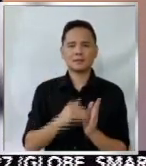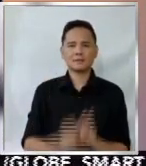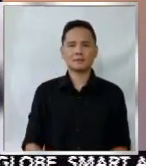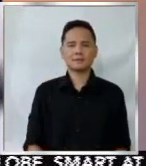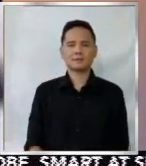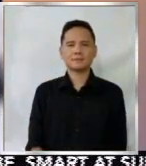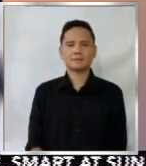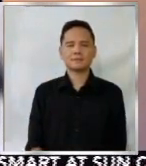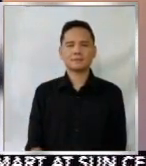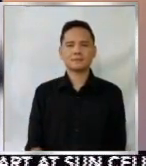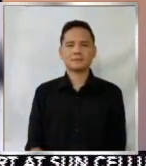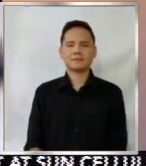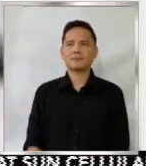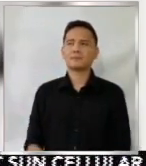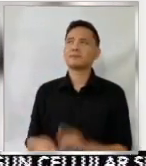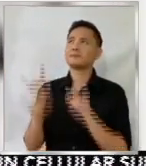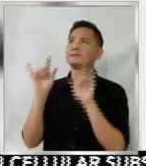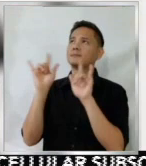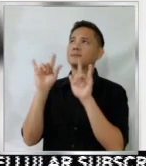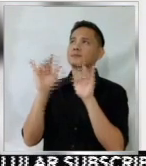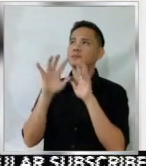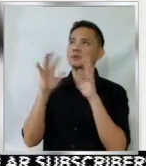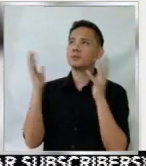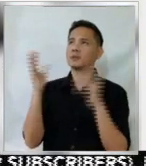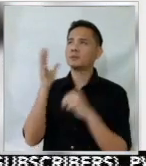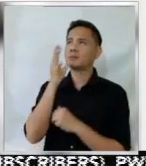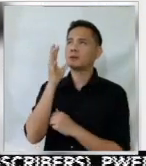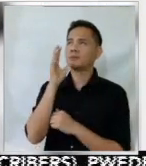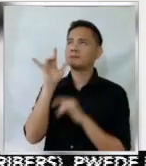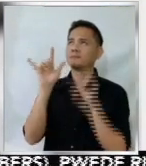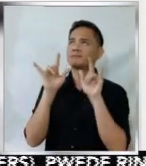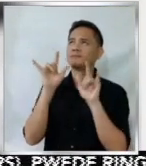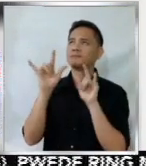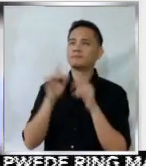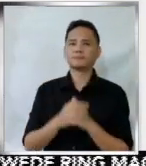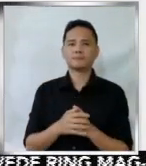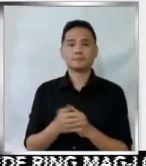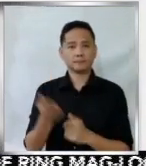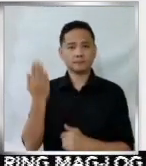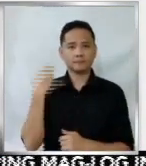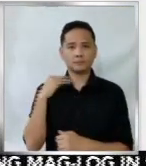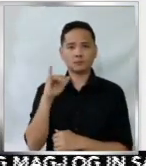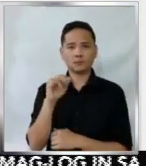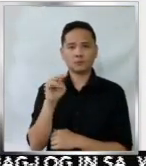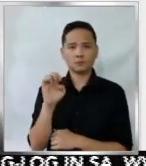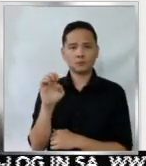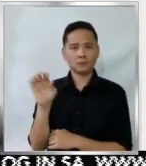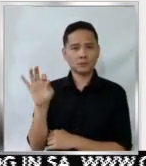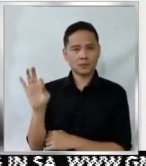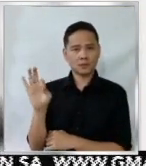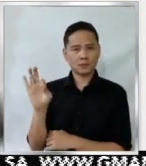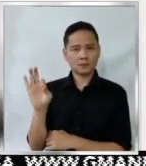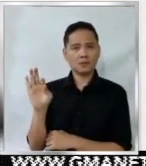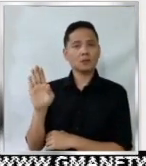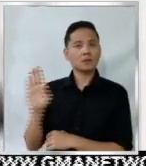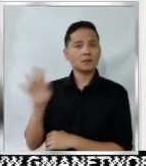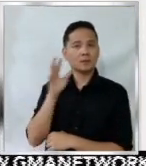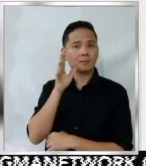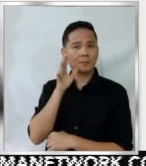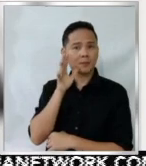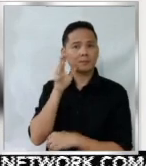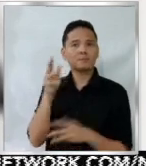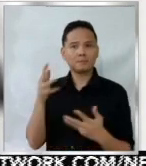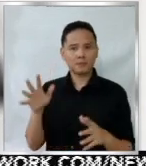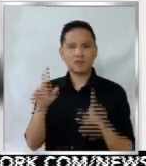We love you, Mom. Noong June 9, nang magpa-test ng COVID-19 ang kanyang ina. Makalipas ang